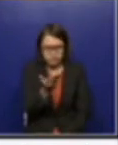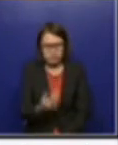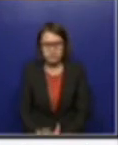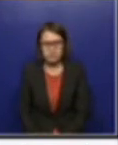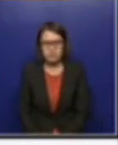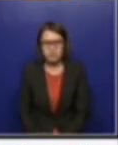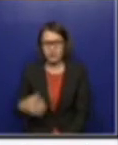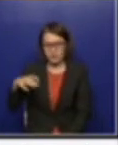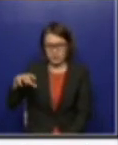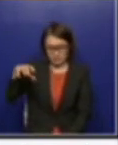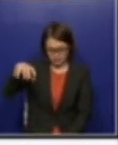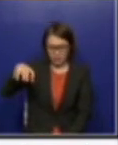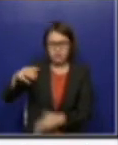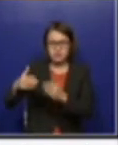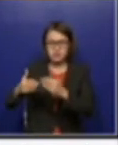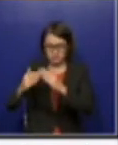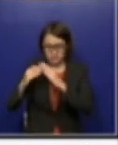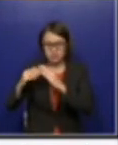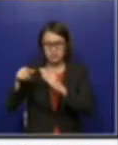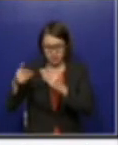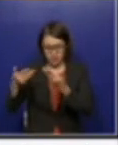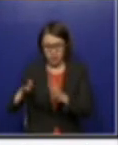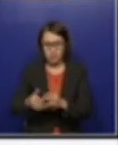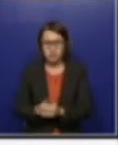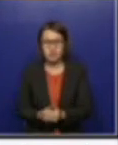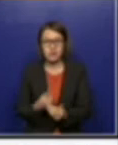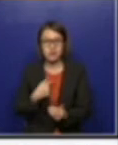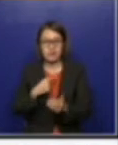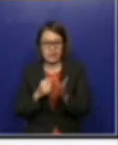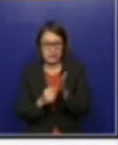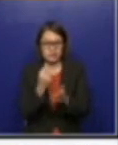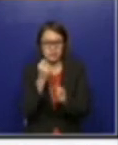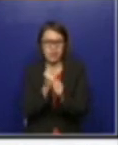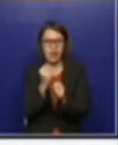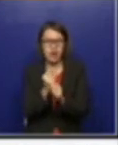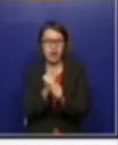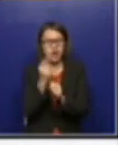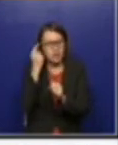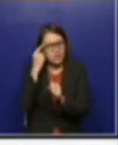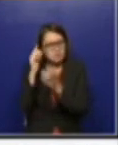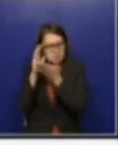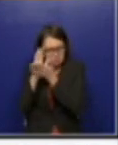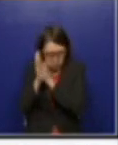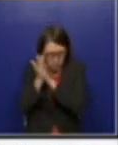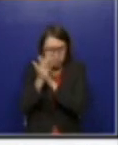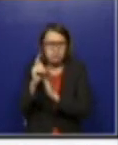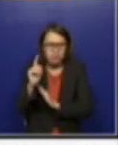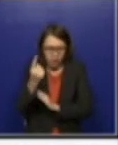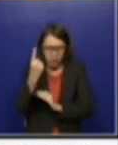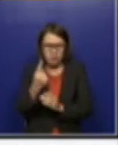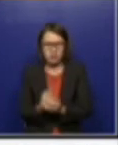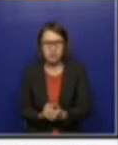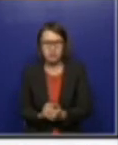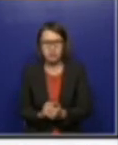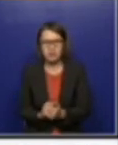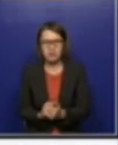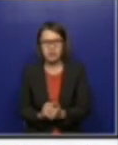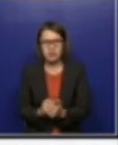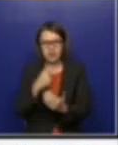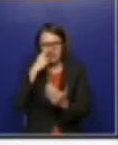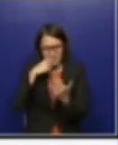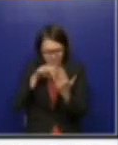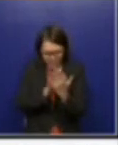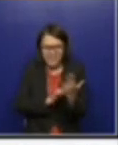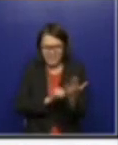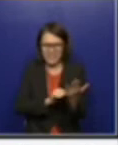งสำนักงานนี้แล้วนี่สิ่งแรกที่ท่านจะทำต้องไปเปลี่ยนทัศนคติว่าประเทศนี้เป็นของคน